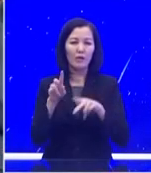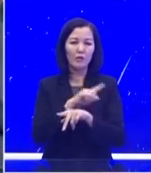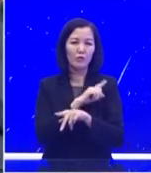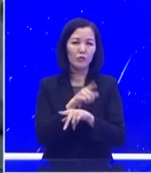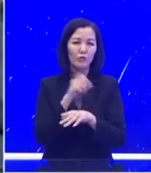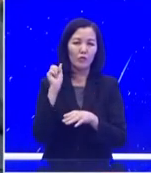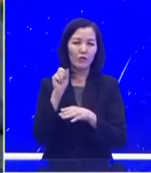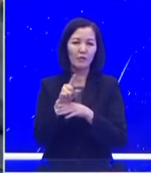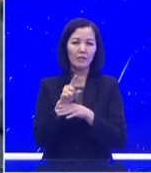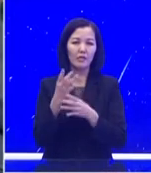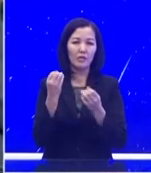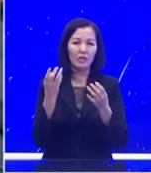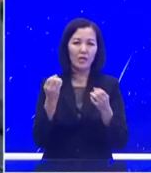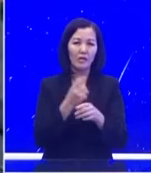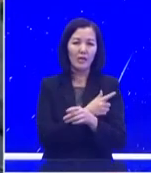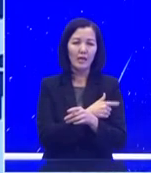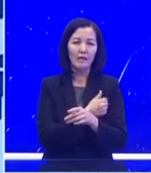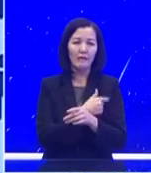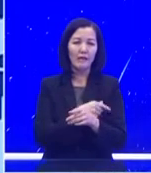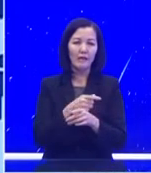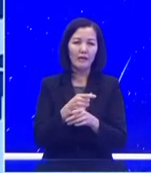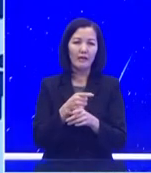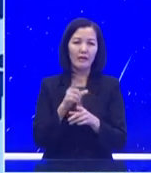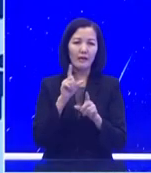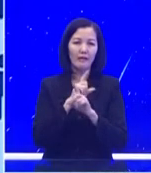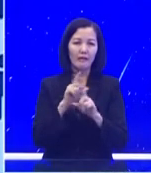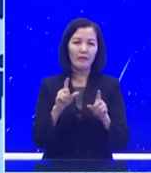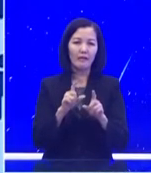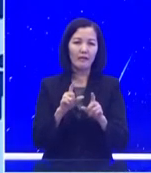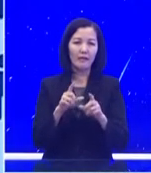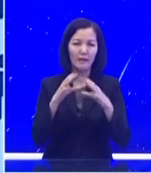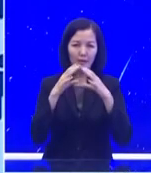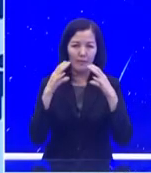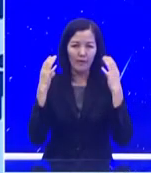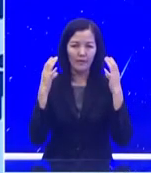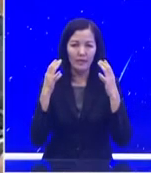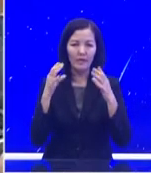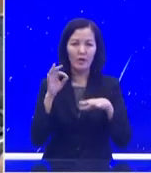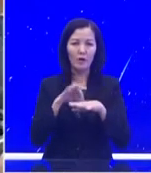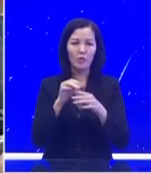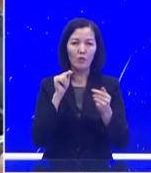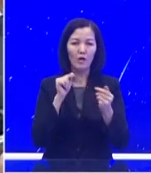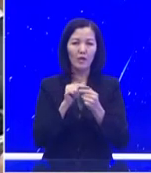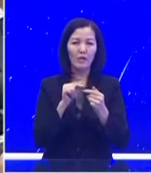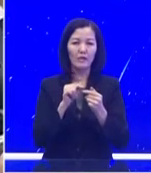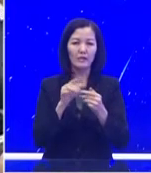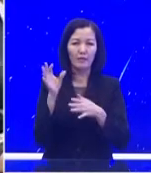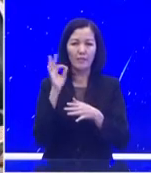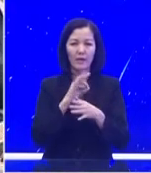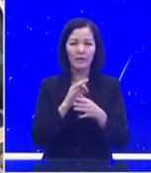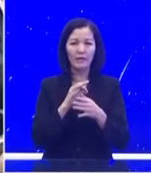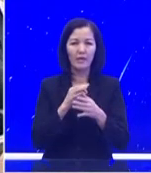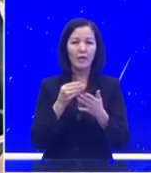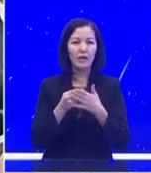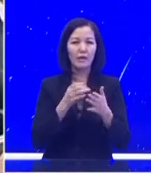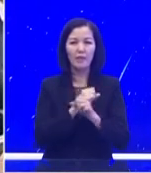санитарлық-эпидемиологиялық бақылауды күшейтуді тапсырды. Және де дәріханада медициналық маскалар мен вирусқа қарсы препараттарға бағаны жасанды